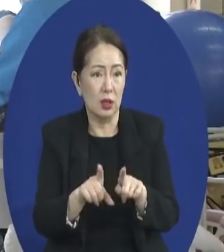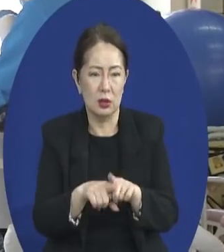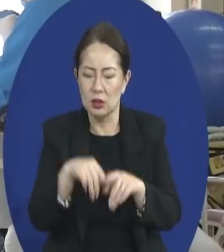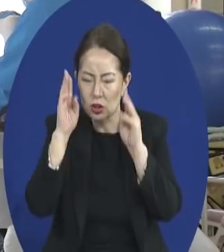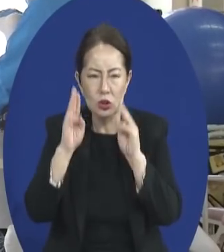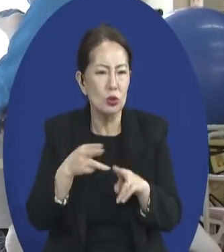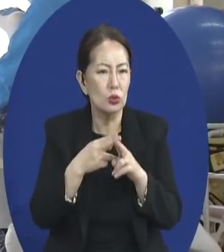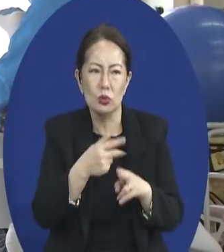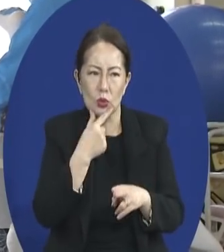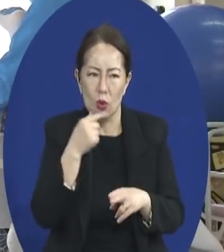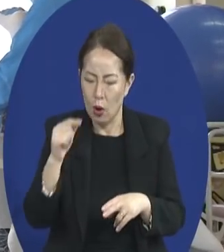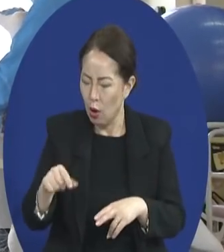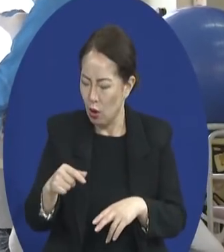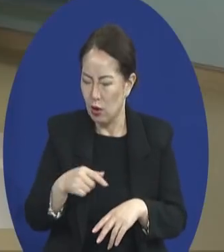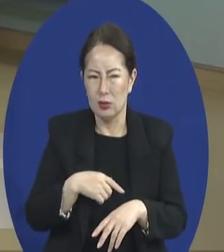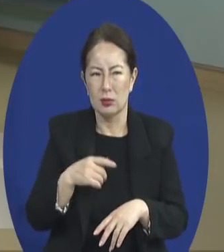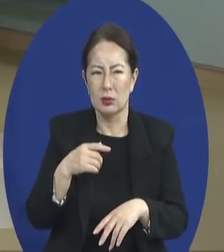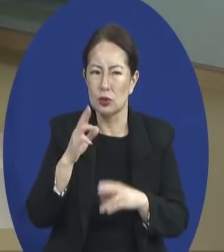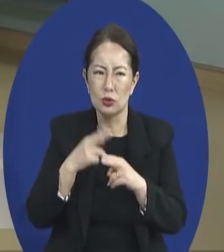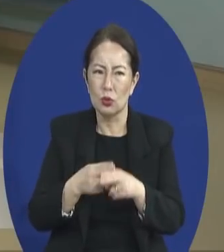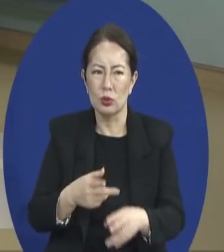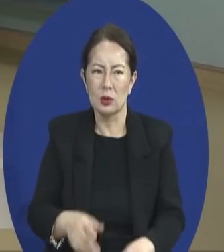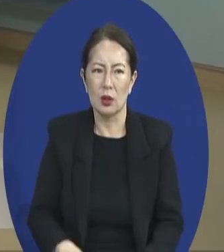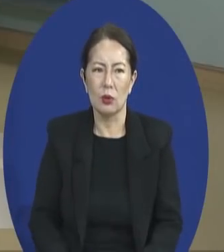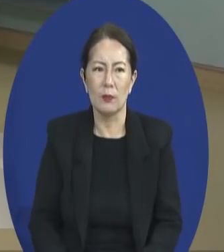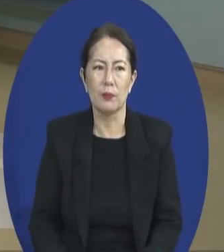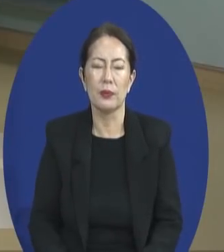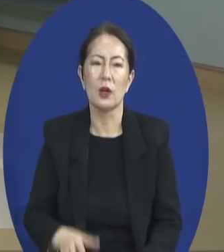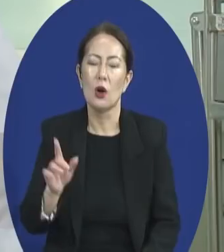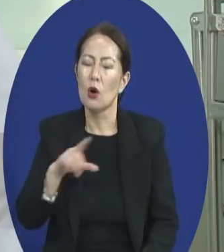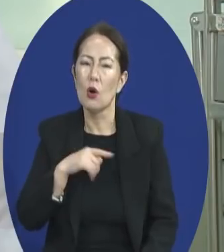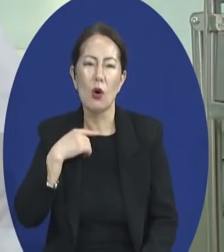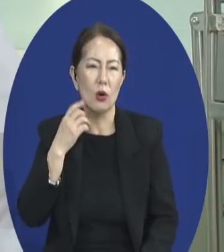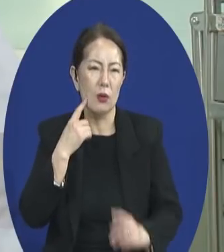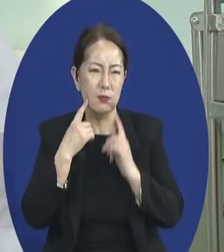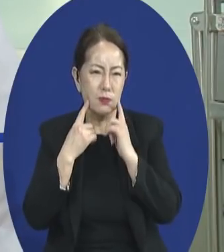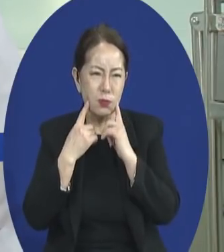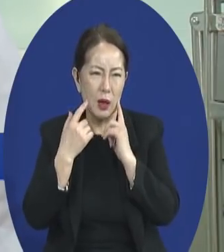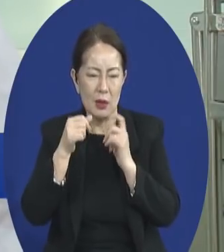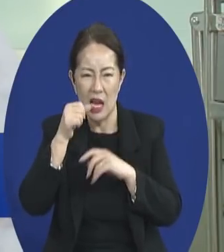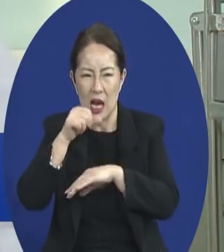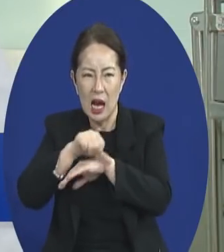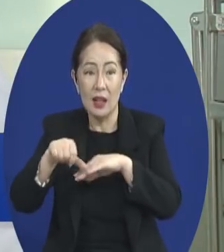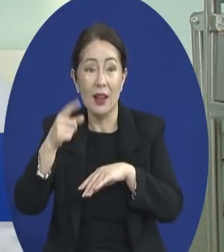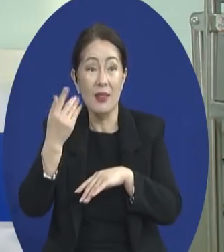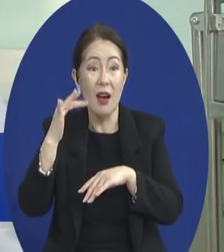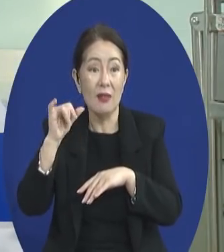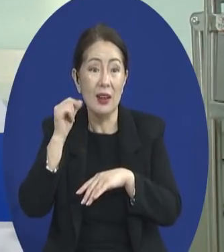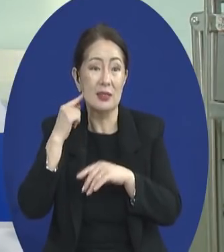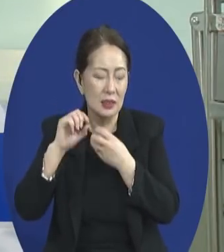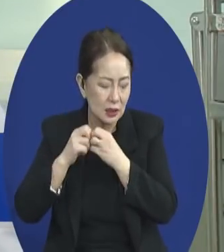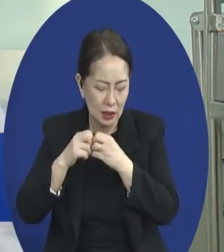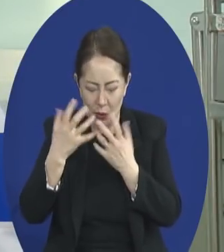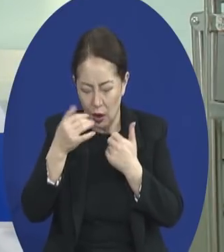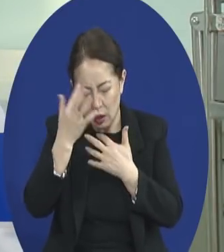байгаа одоо болтол шийдэгдэхгүй байгаа асуудал. Өөрөө аюу хүн тагалгаа тайван хэлсэн үст тархинаа алгаа хэлгээд ингээд аюу олон хоног